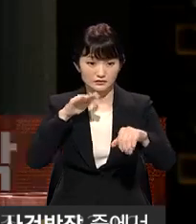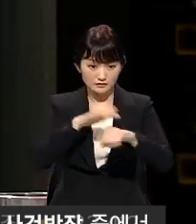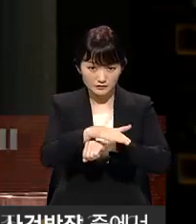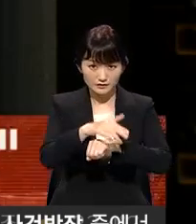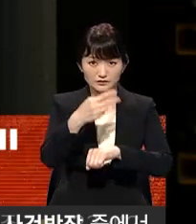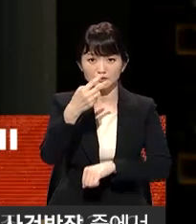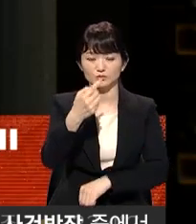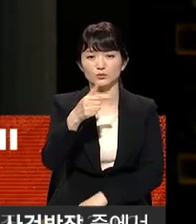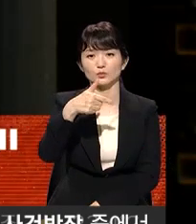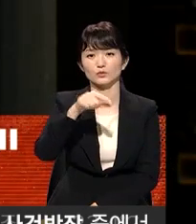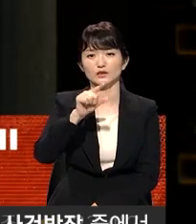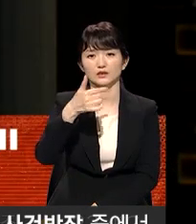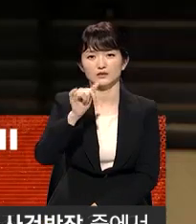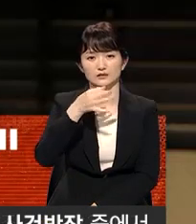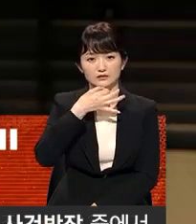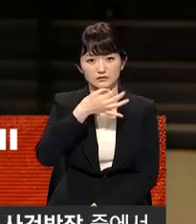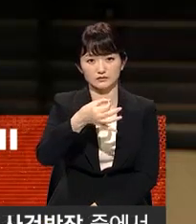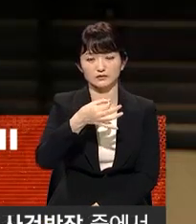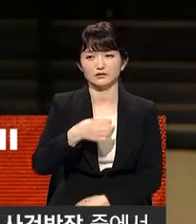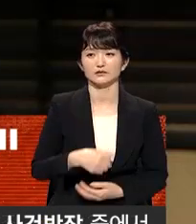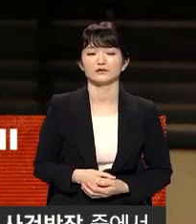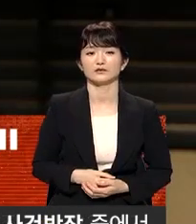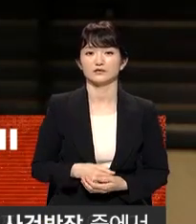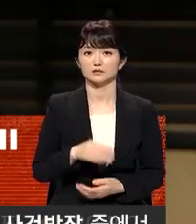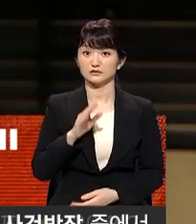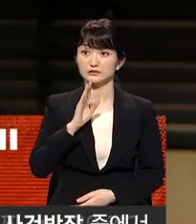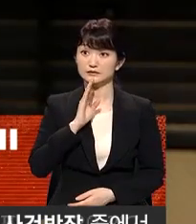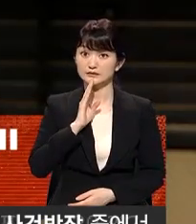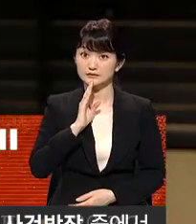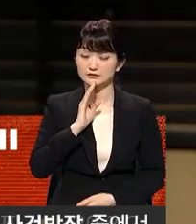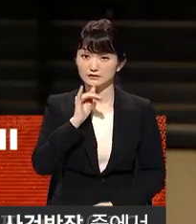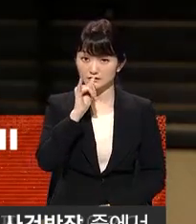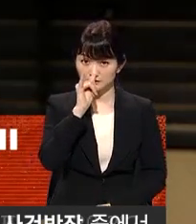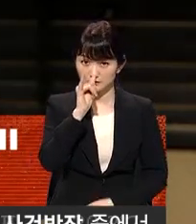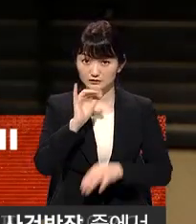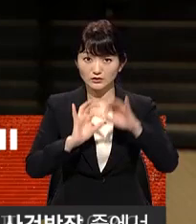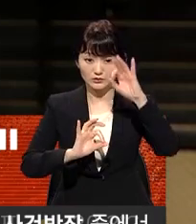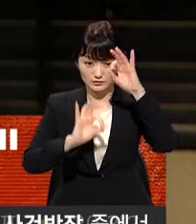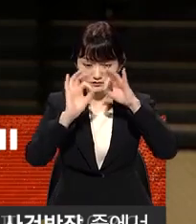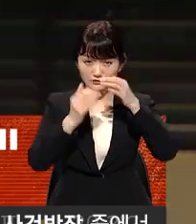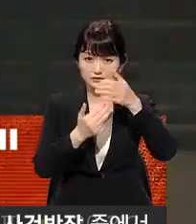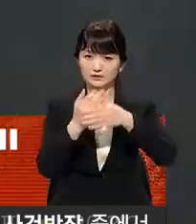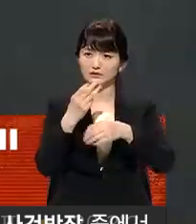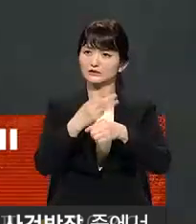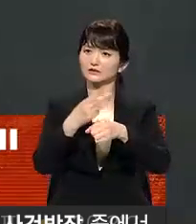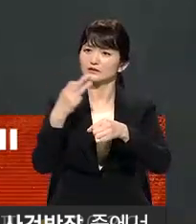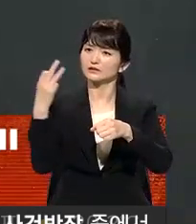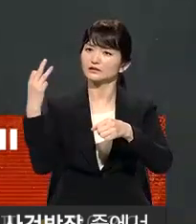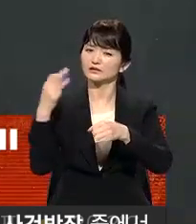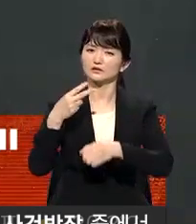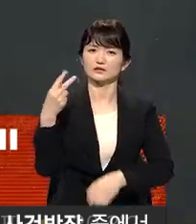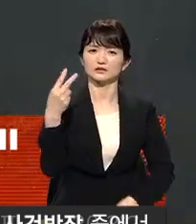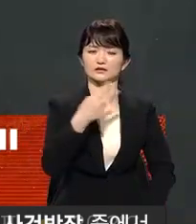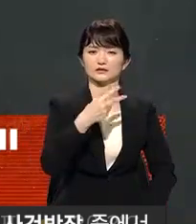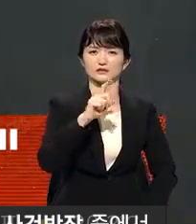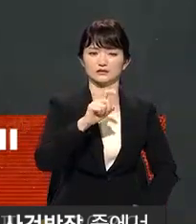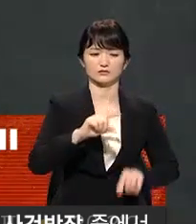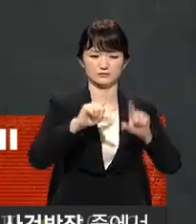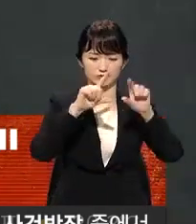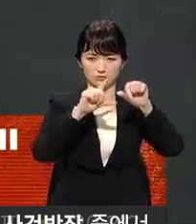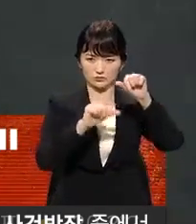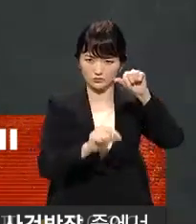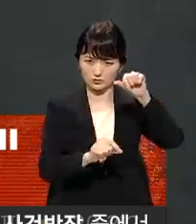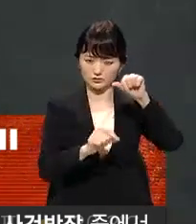별칭이 붙었었어요 그러니까 지금이 제보자가 언급한게 실제 존재했던 사건이고요 13년 전이었던 2010년 5월경에